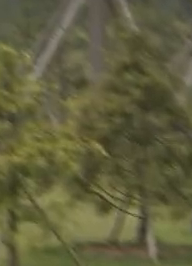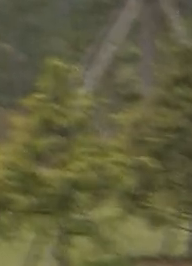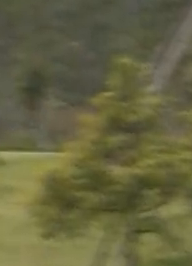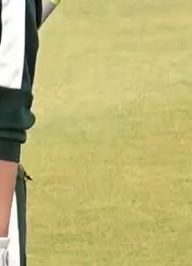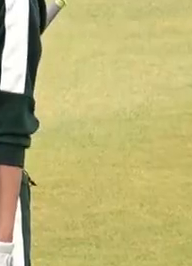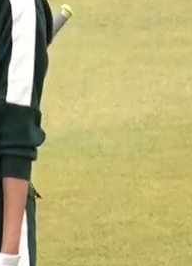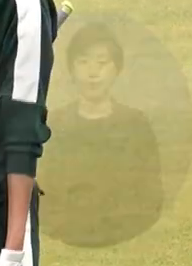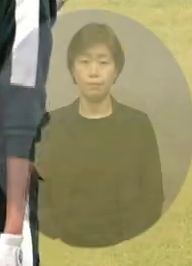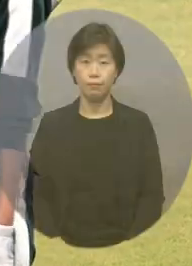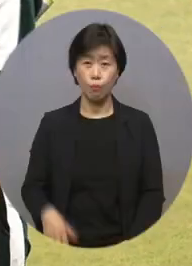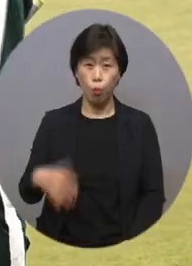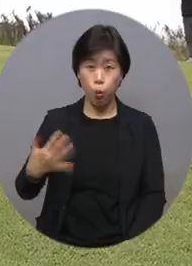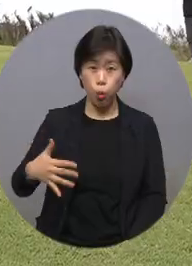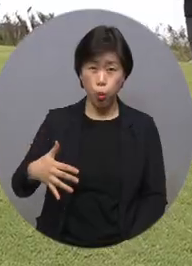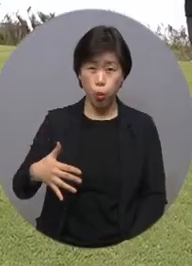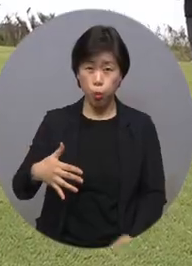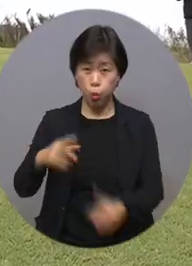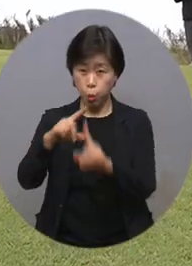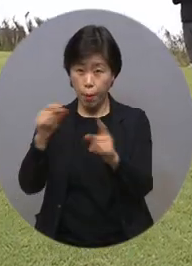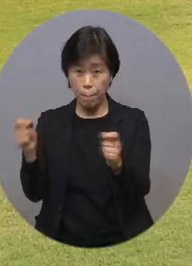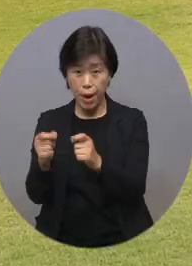와! 짧았어. 고고고!